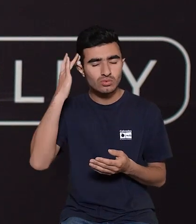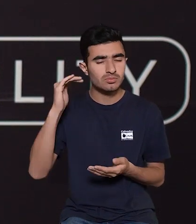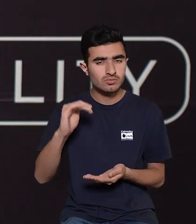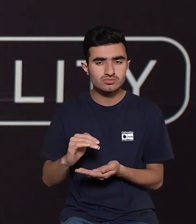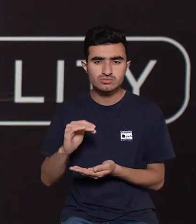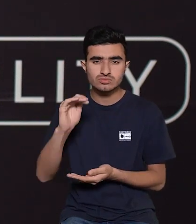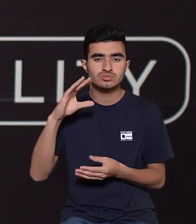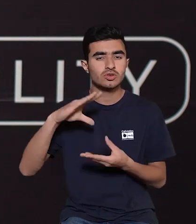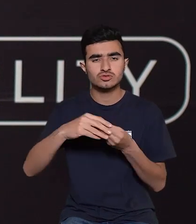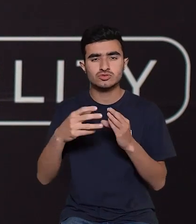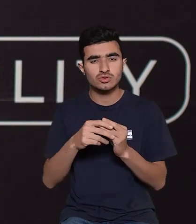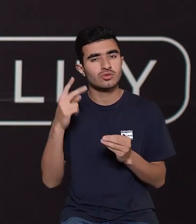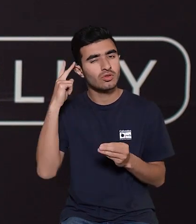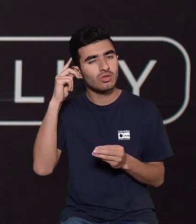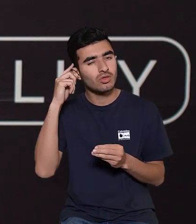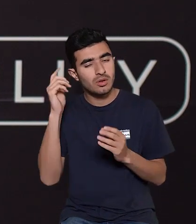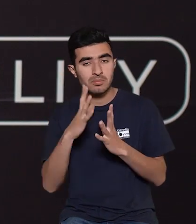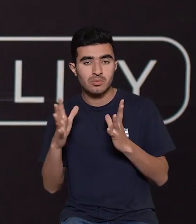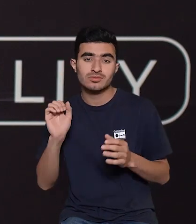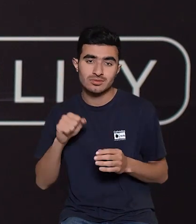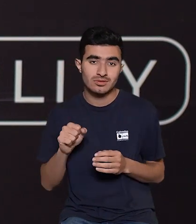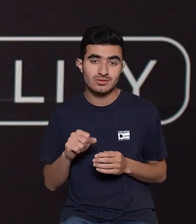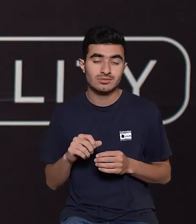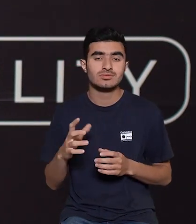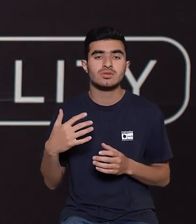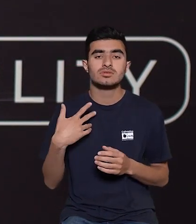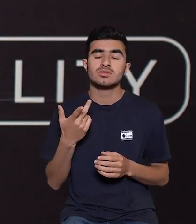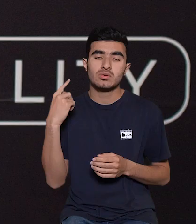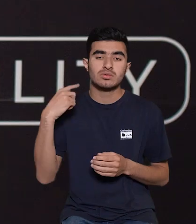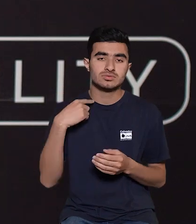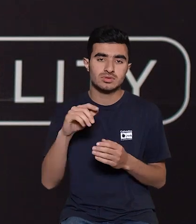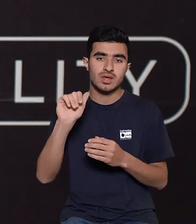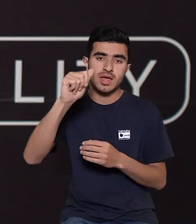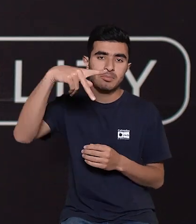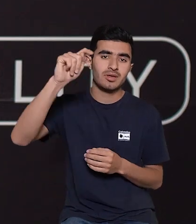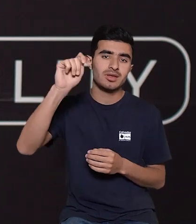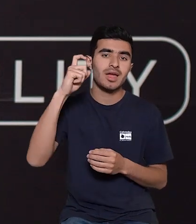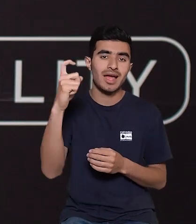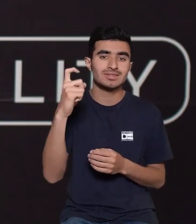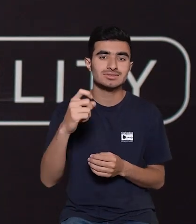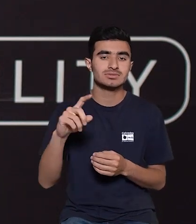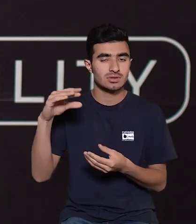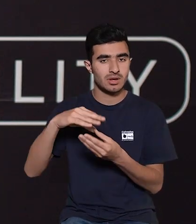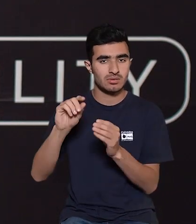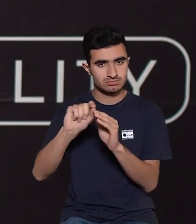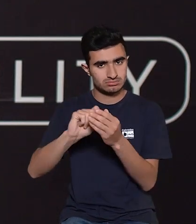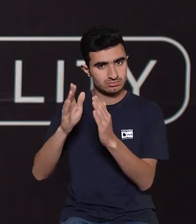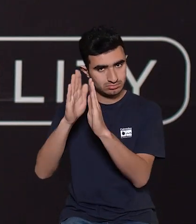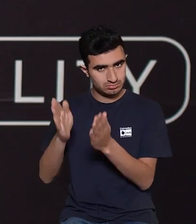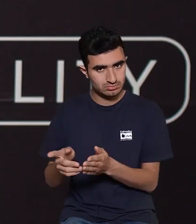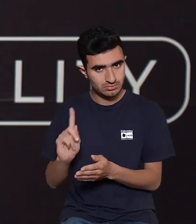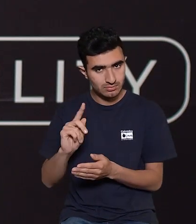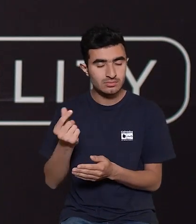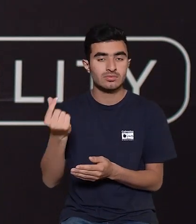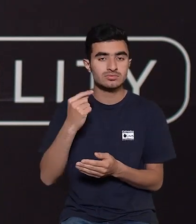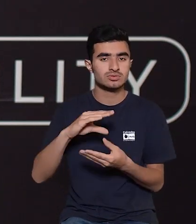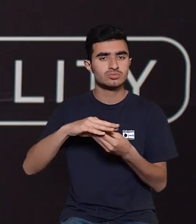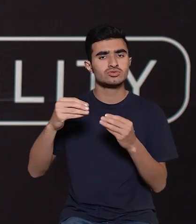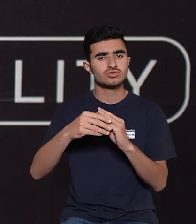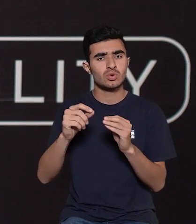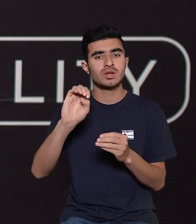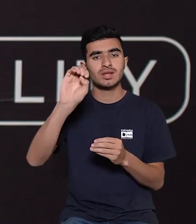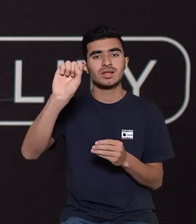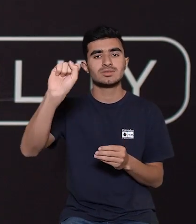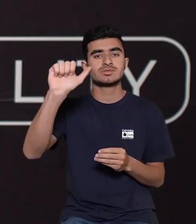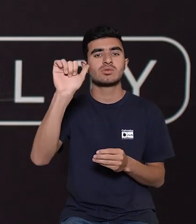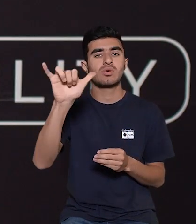होते हैं, we are drawn by stories. I actually wrote an essay about this when Apex Magazine's editor Jason Sizemore asked me to